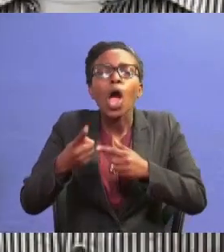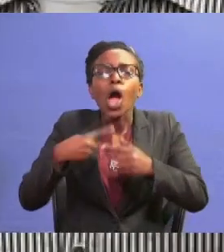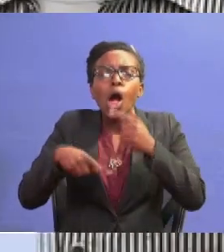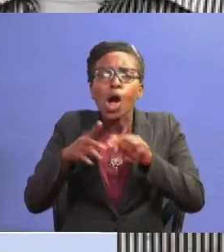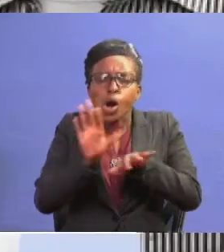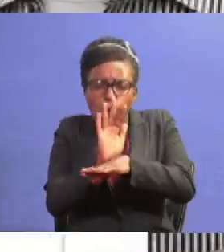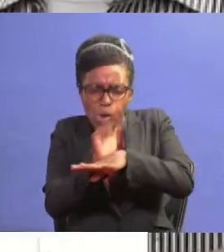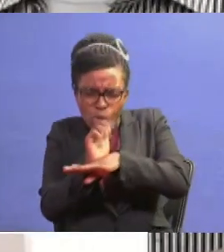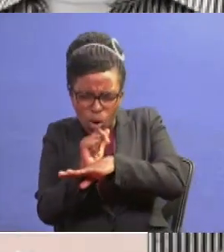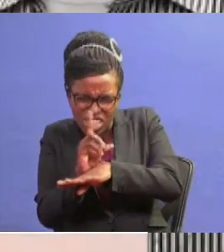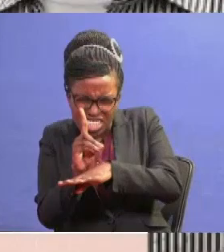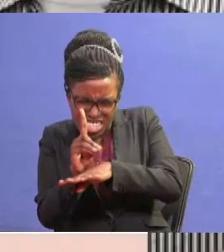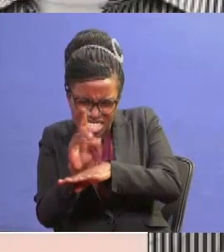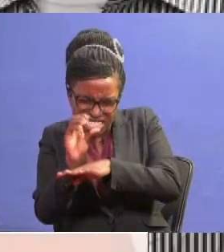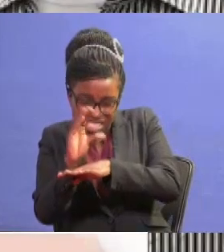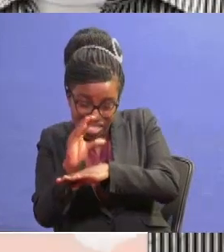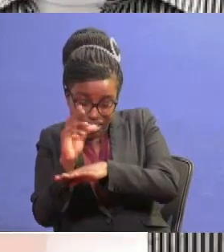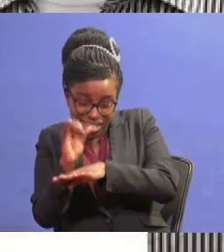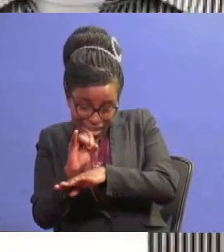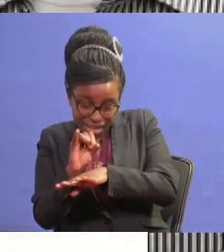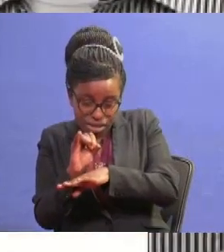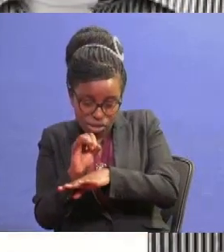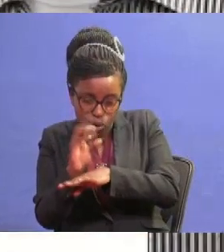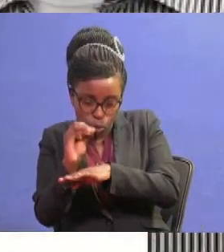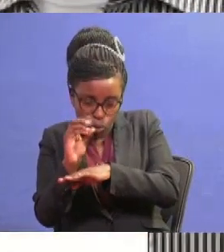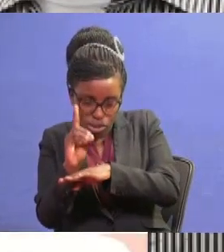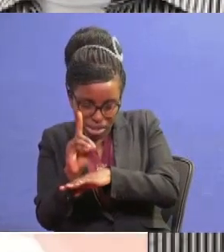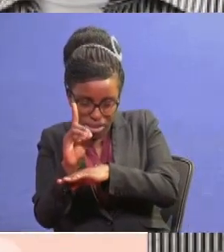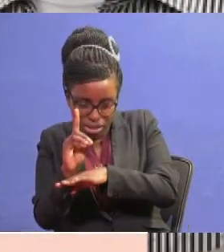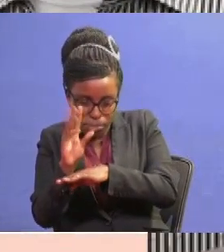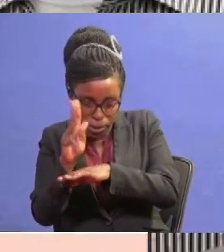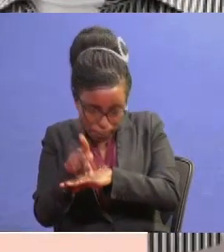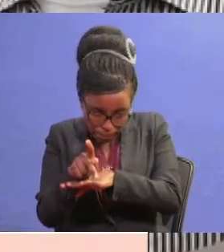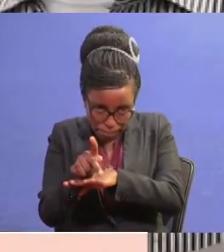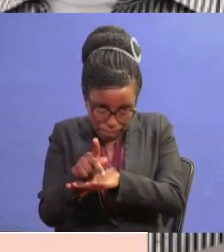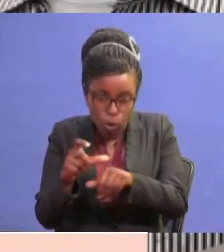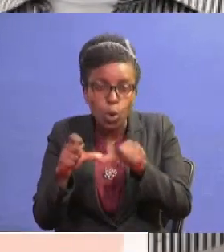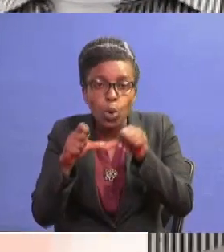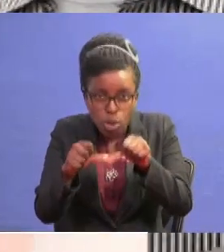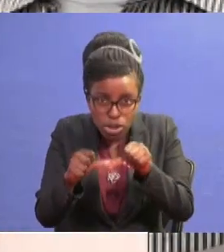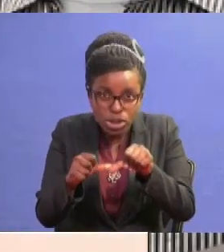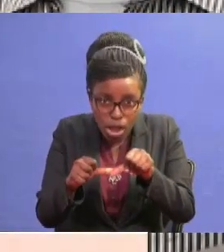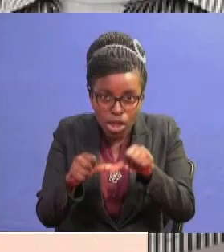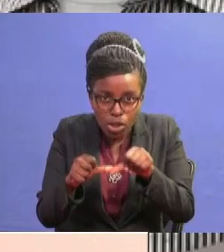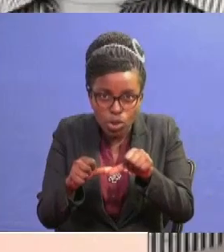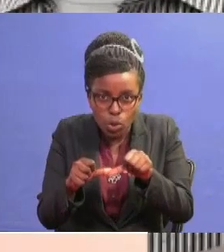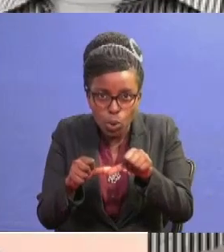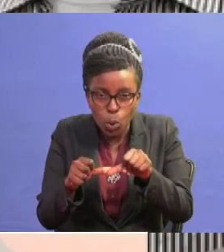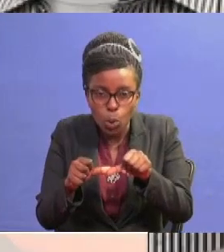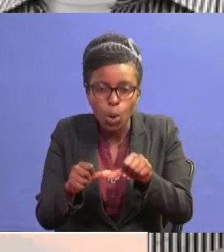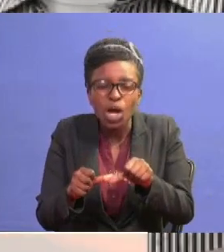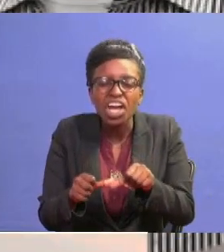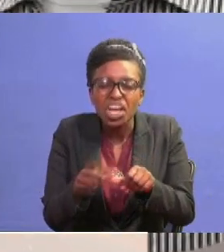we are calling the DCI, the ODPP and all relevant authorities to expeditiously conduct their